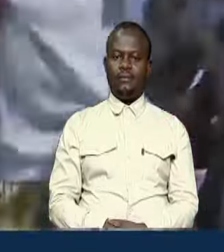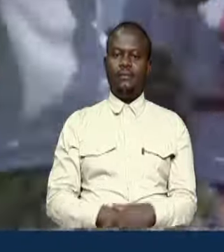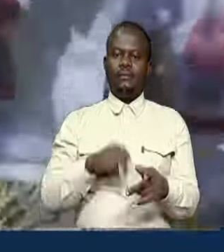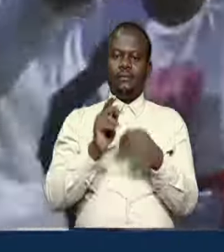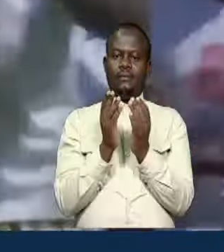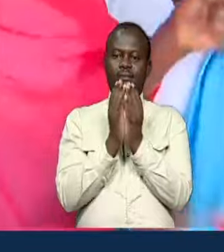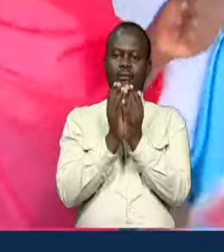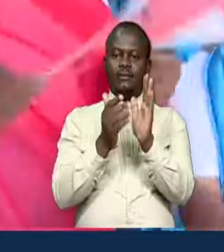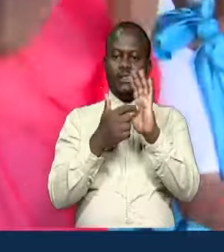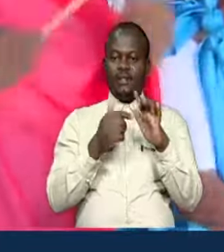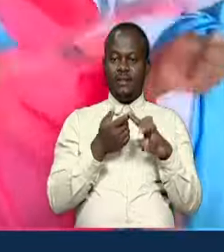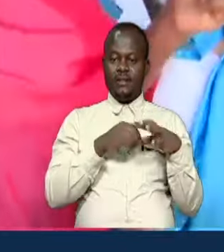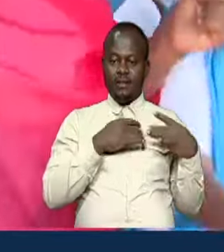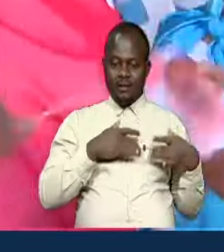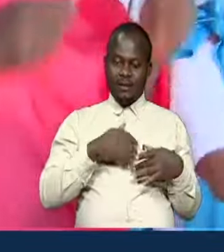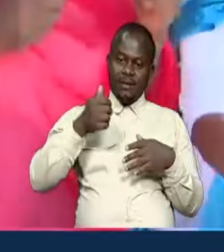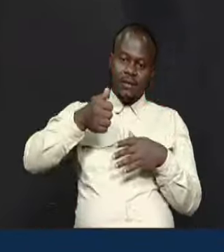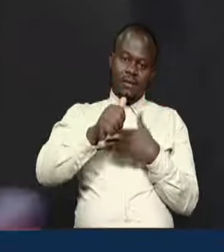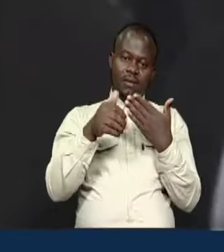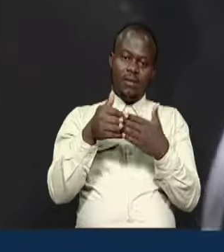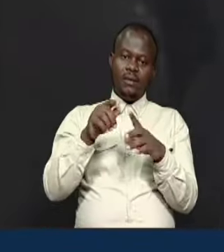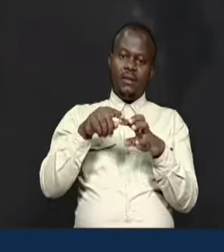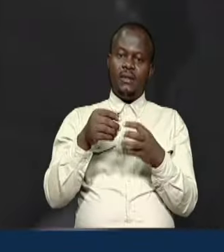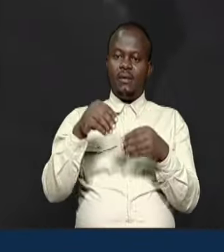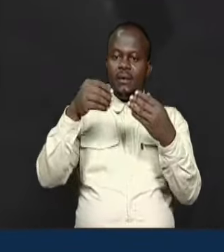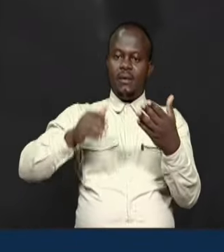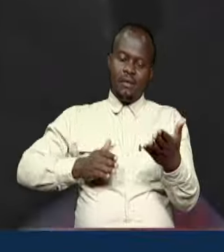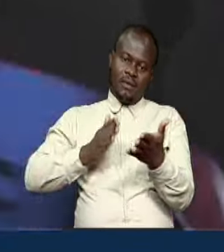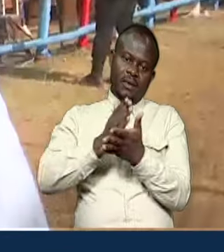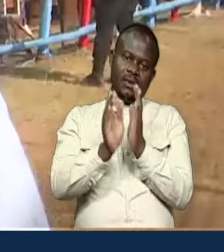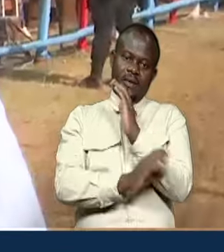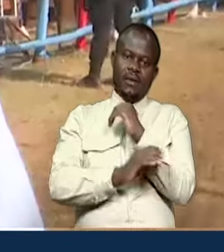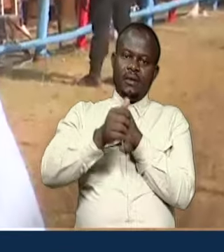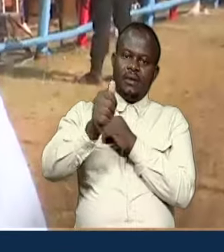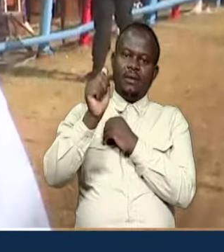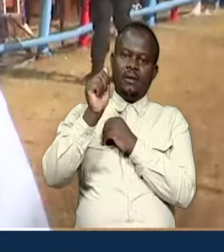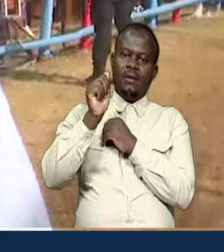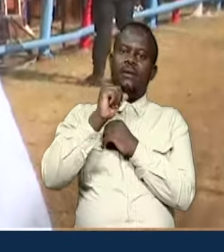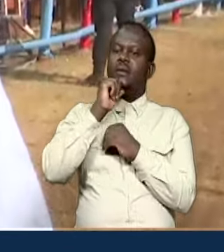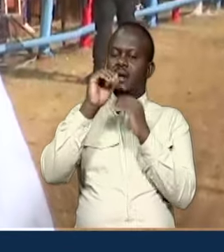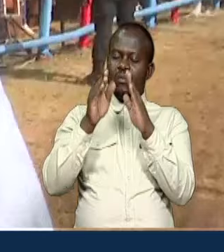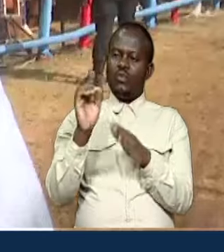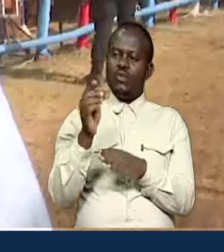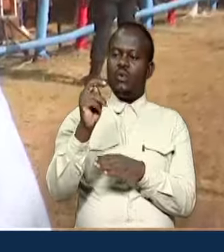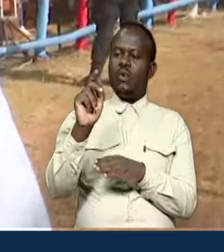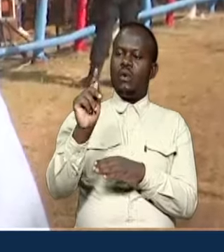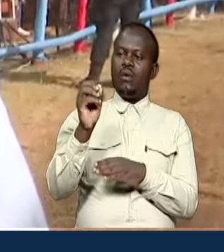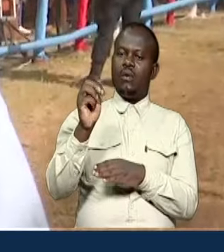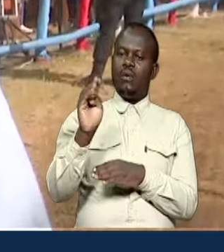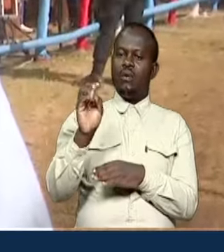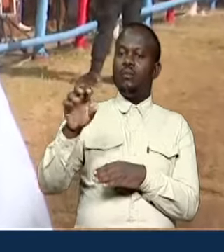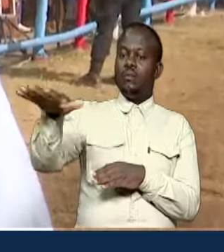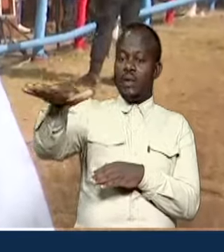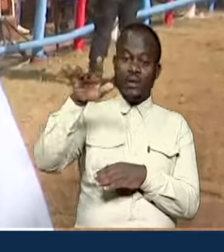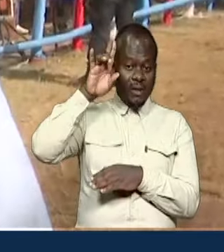abanyarusizi bagaragaje imbamutima zabo cyane cyane zishingiye ku kuba barahawe uburenganzira ku gihugu cyabo nta munyenkombo n'umwe ndekereza neza